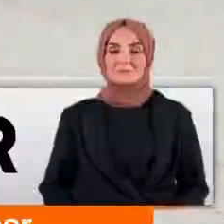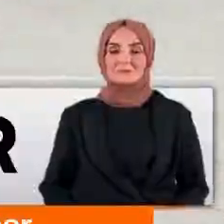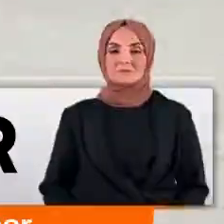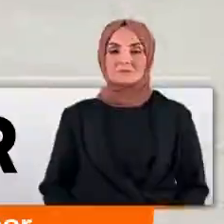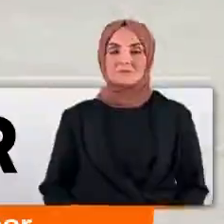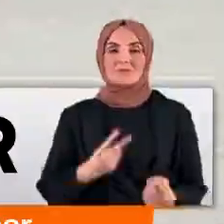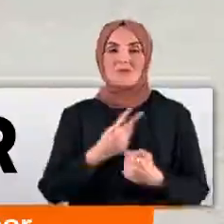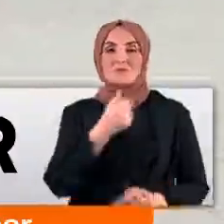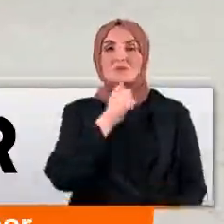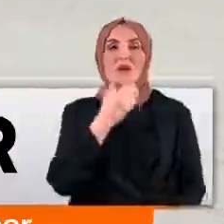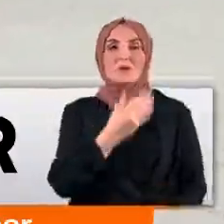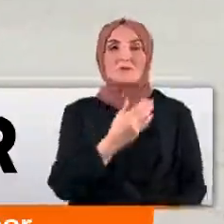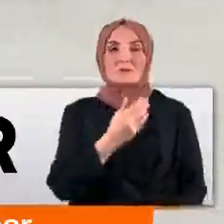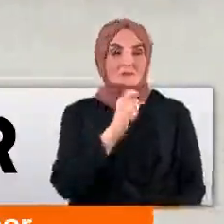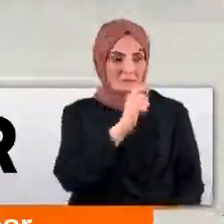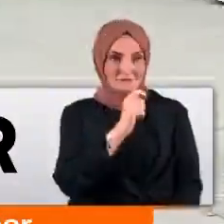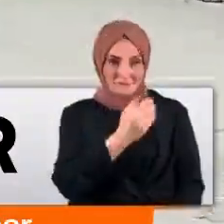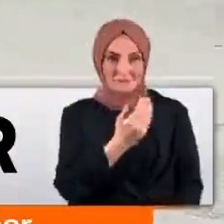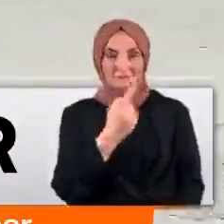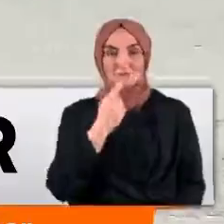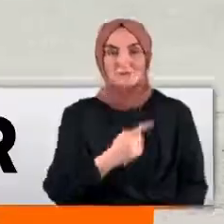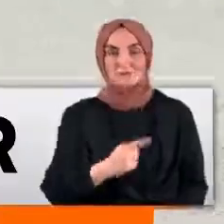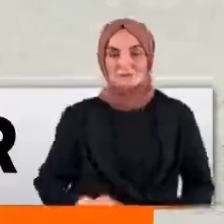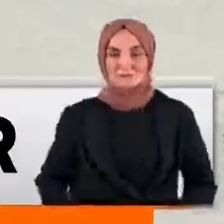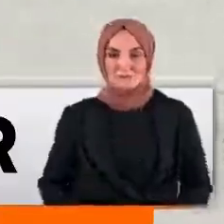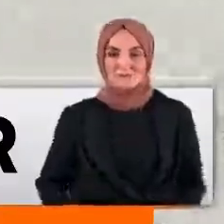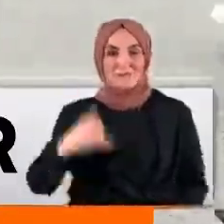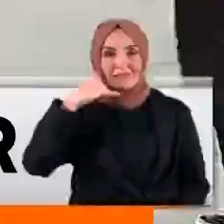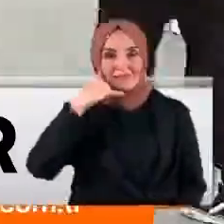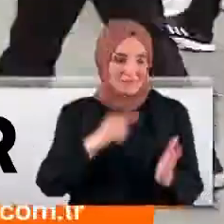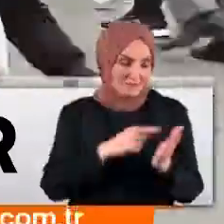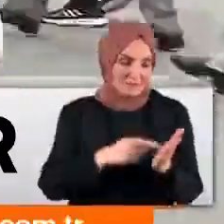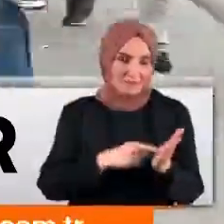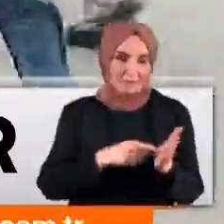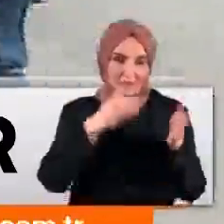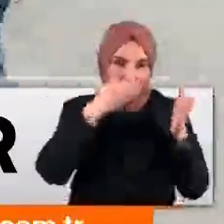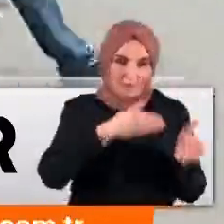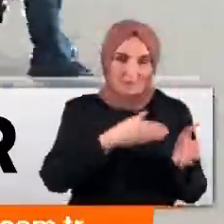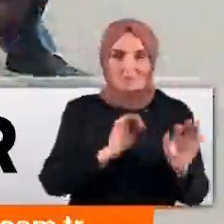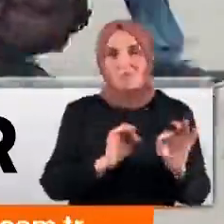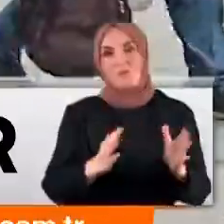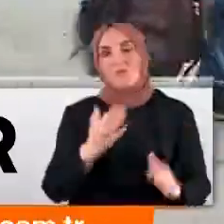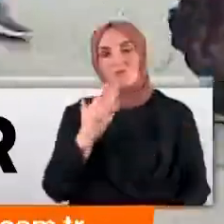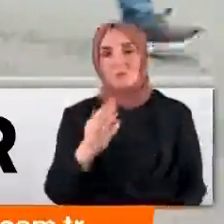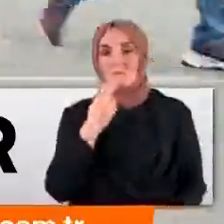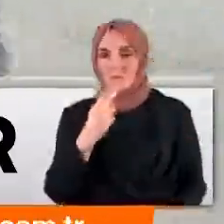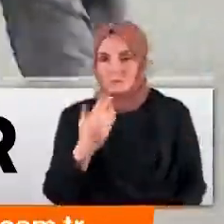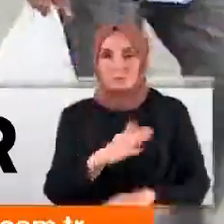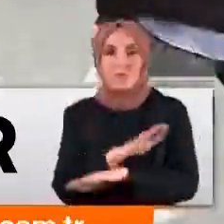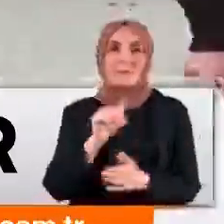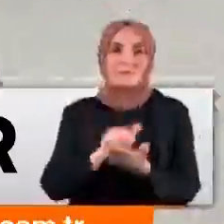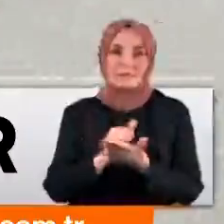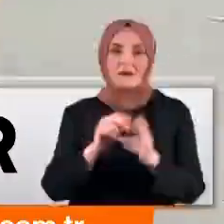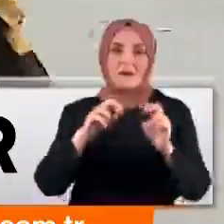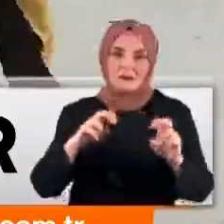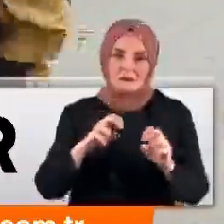Yavuz abi anons çekiyoruz telefon işte bu şekilde meşgul ediyor konuşma sosyal medya araştırma girme çıkma müzik